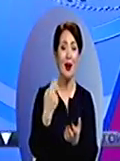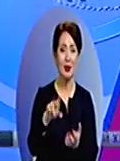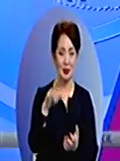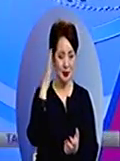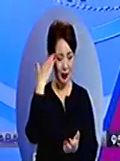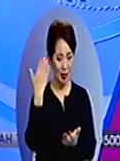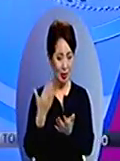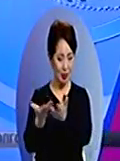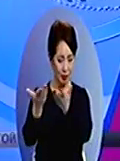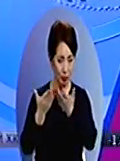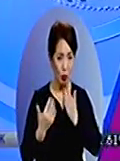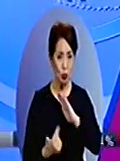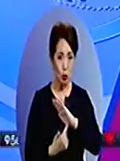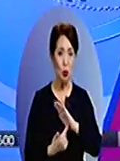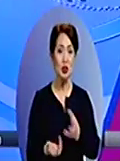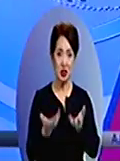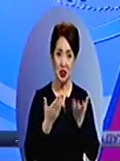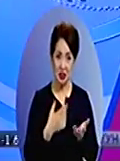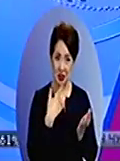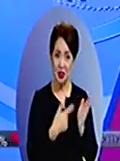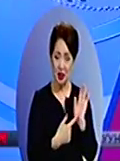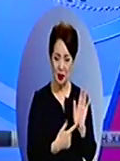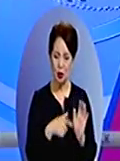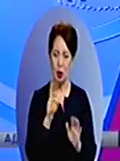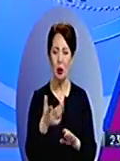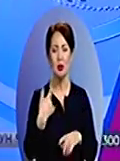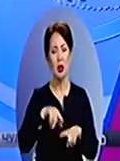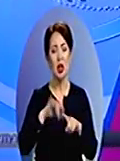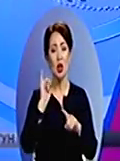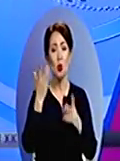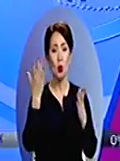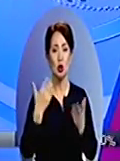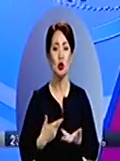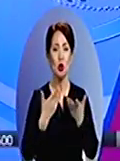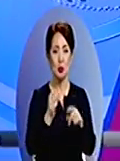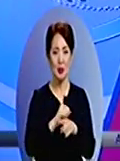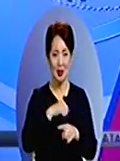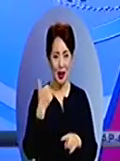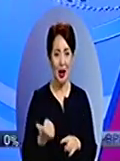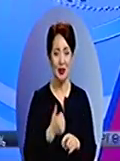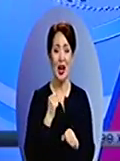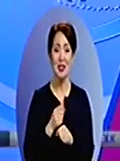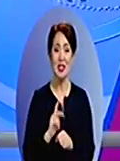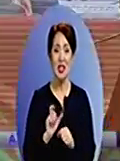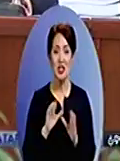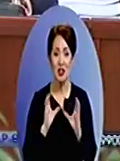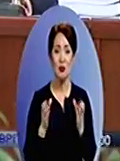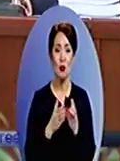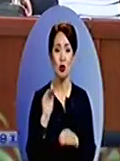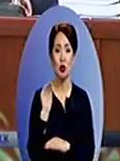аа. За цаашдад төслийг Улсын хурлд өргөн мэдүүлэх бэлтгэл ажлыг хангана гэсэн тайлбарыг ажлын хэсгийн төлөөллөд өгч байна.